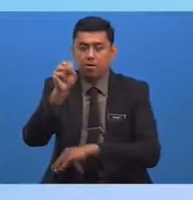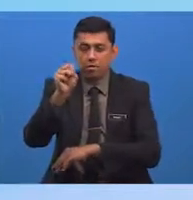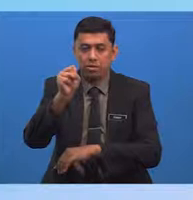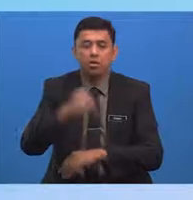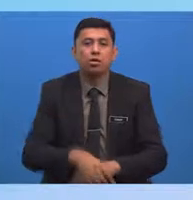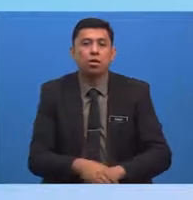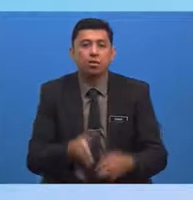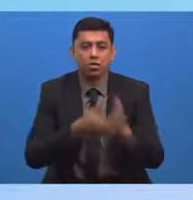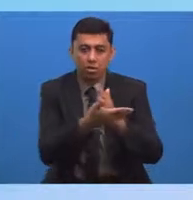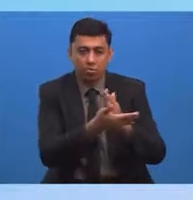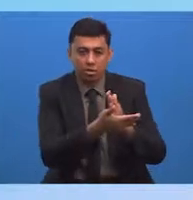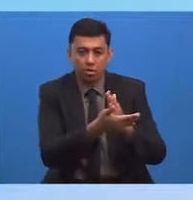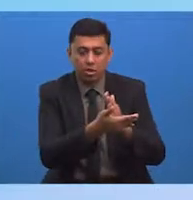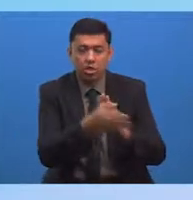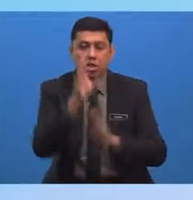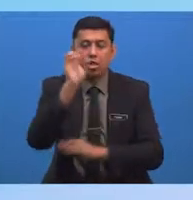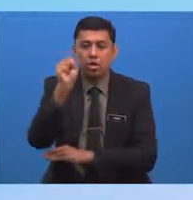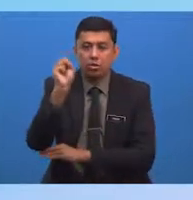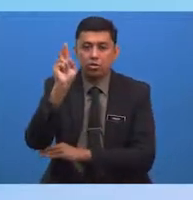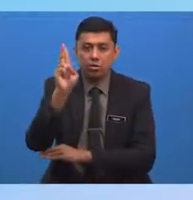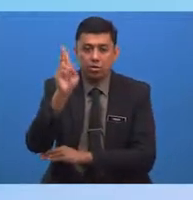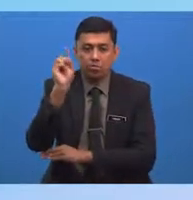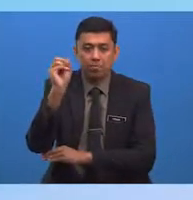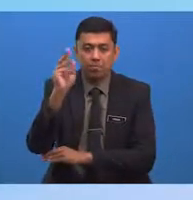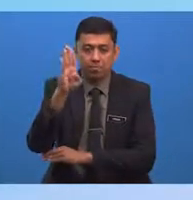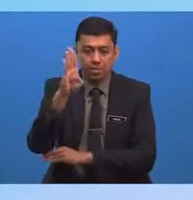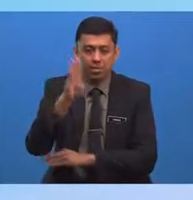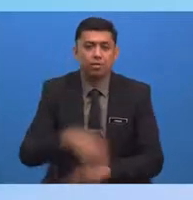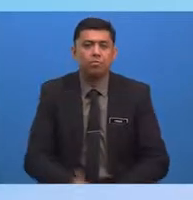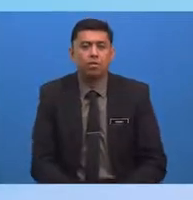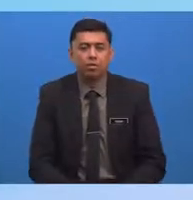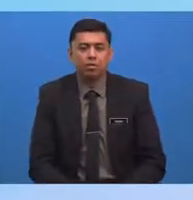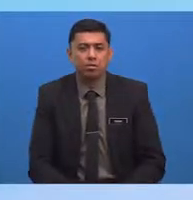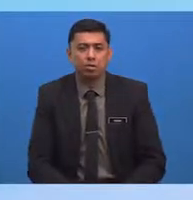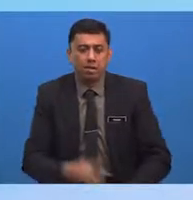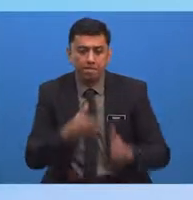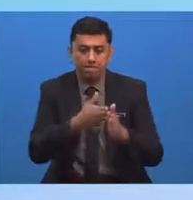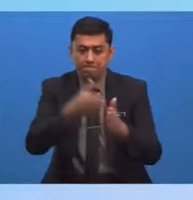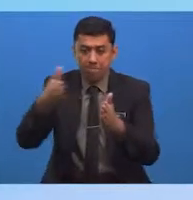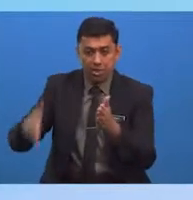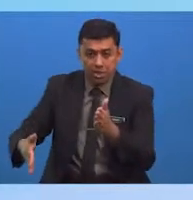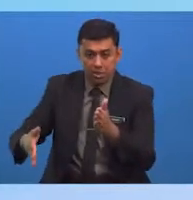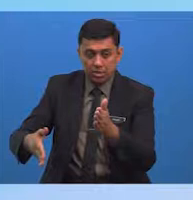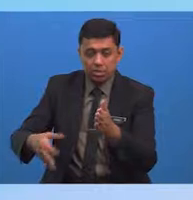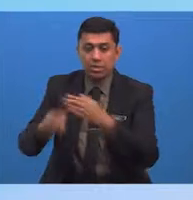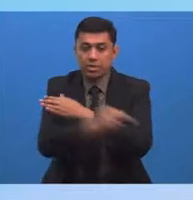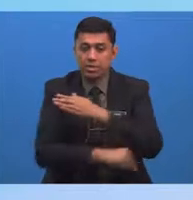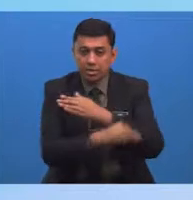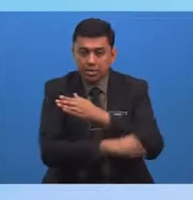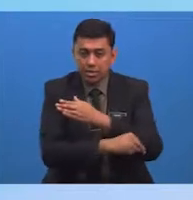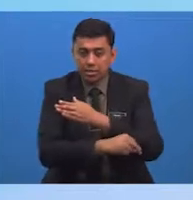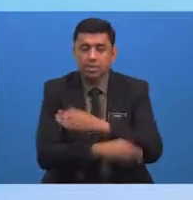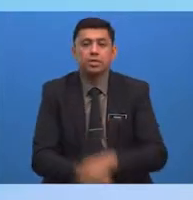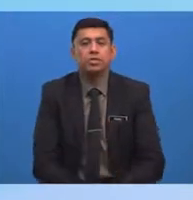ini dimiliki oleh SPUB. Lawas kekal menjadi sempadan negeri Sarawak hingga